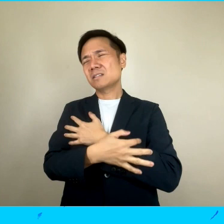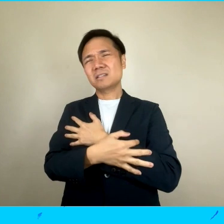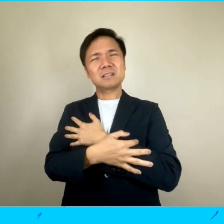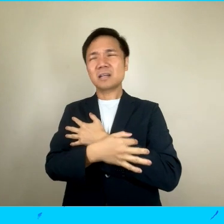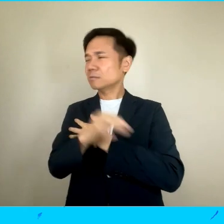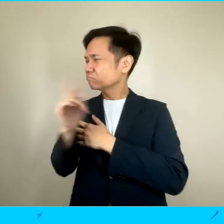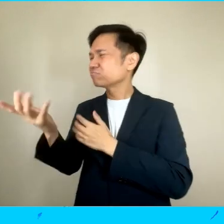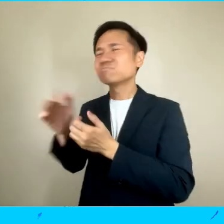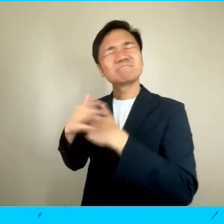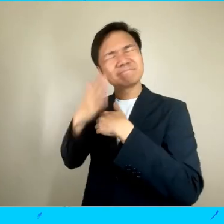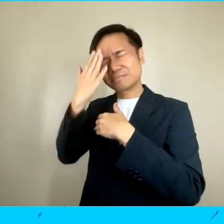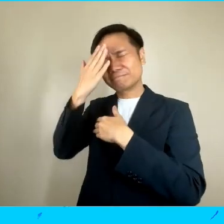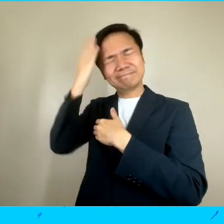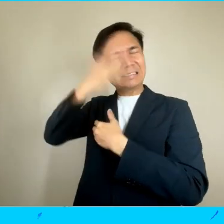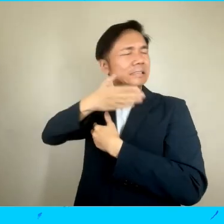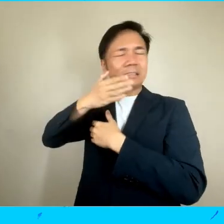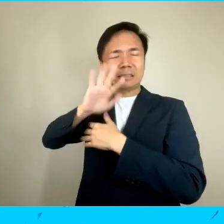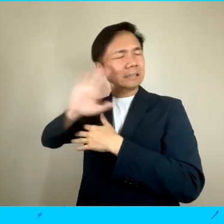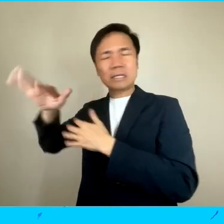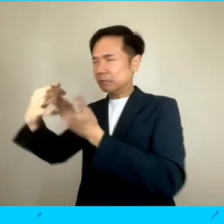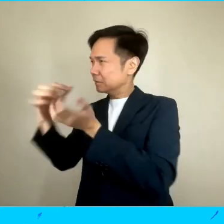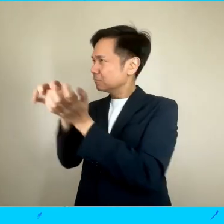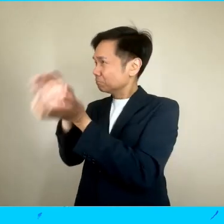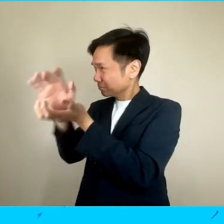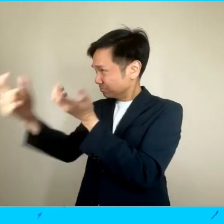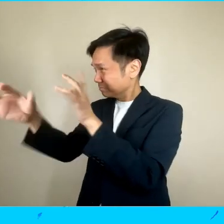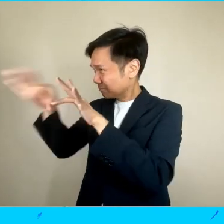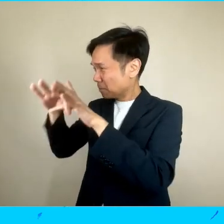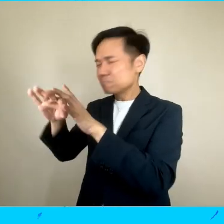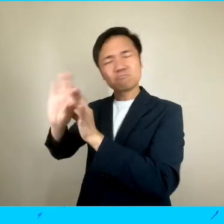façon. Et donc, c'est important aussi.